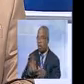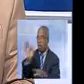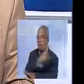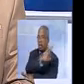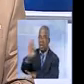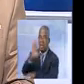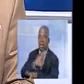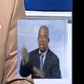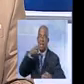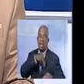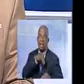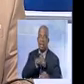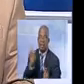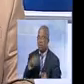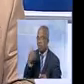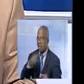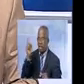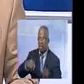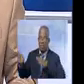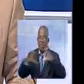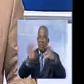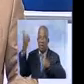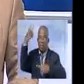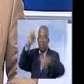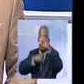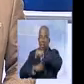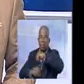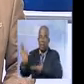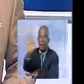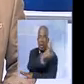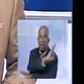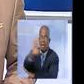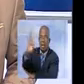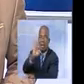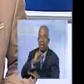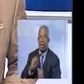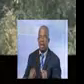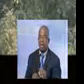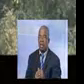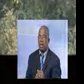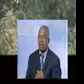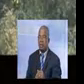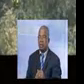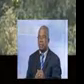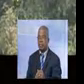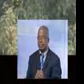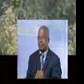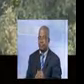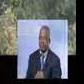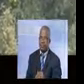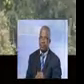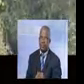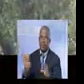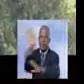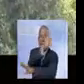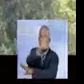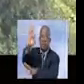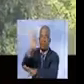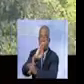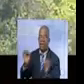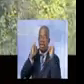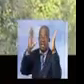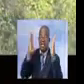leur confère cette nouvelle loi en matière de protection de la forêt. Thérèse Tapeyobwe. La forêt ivoirienne